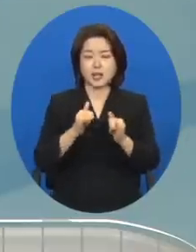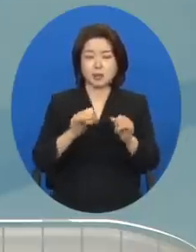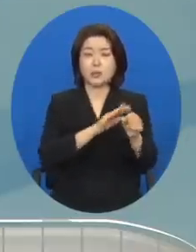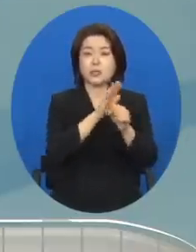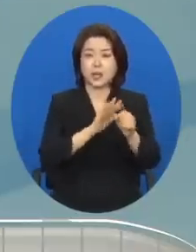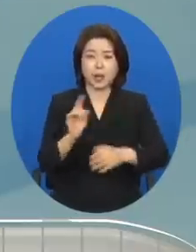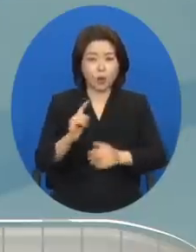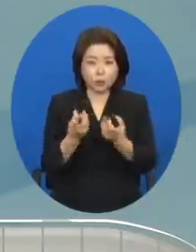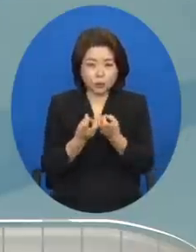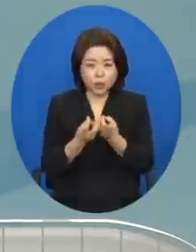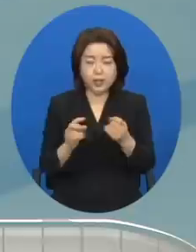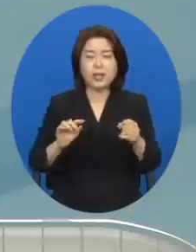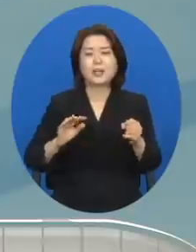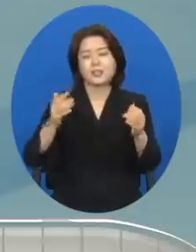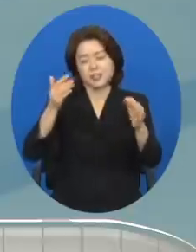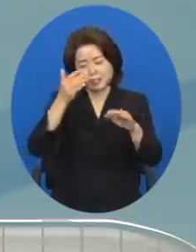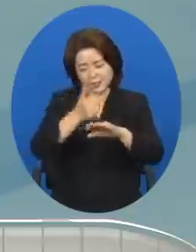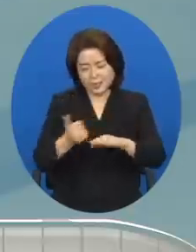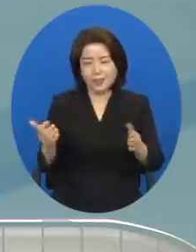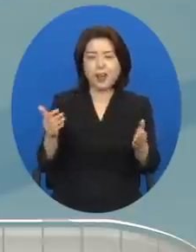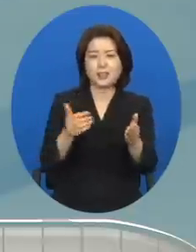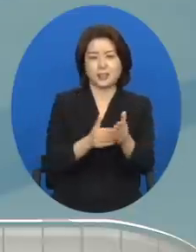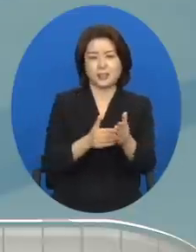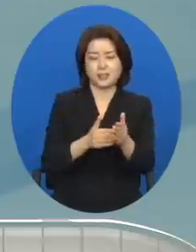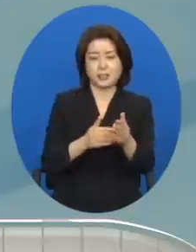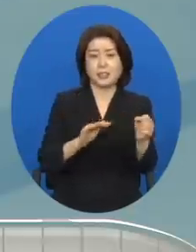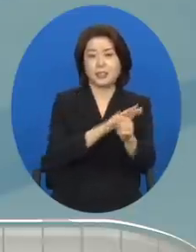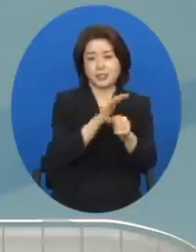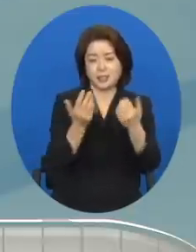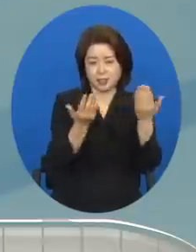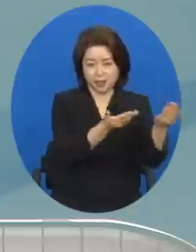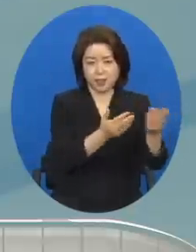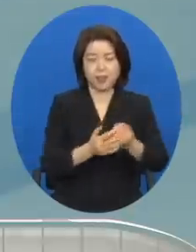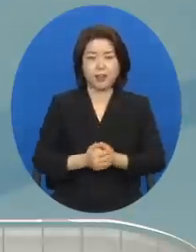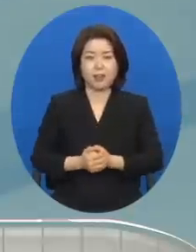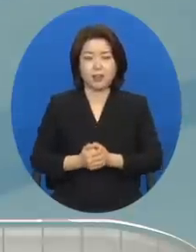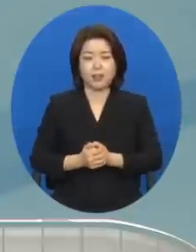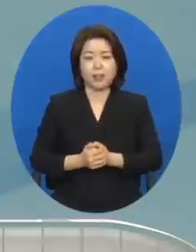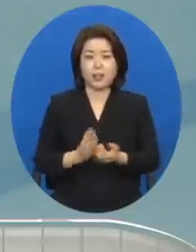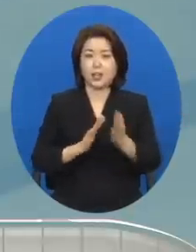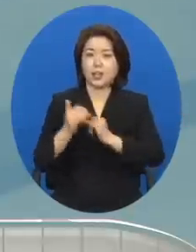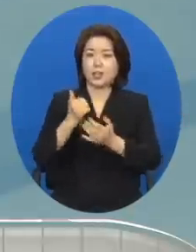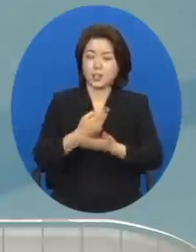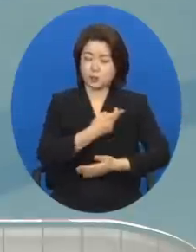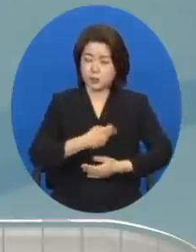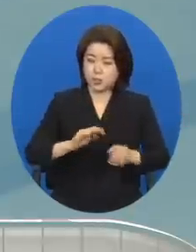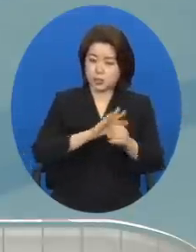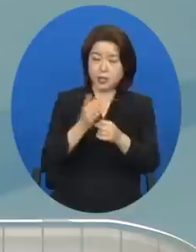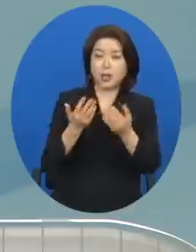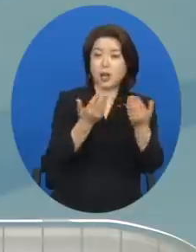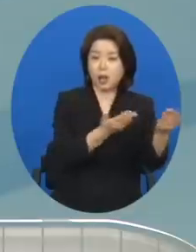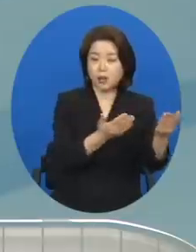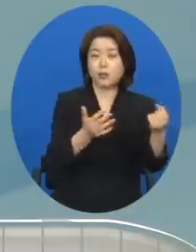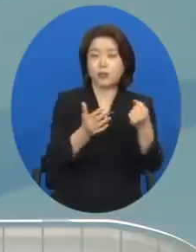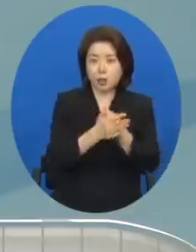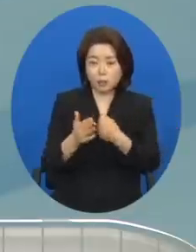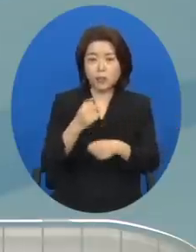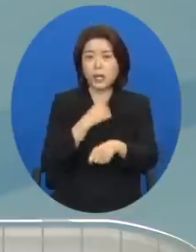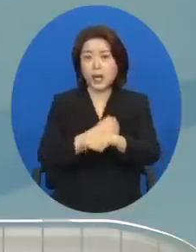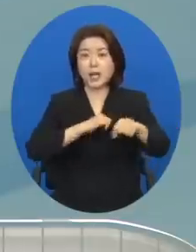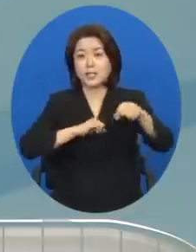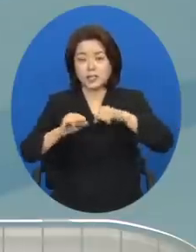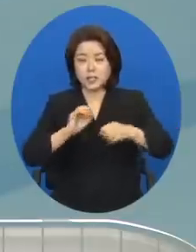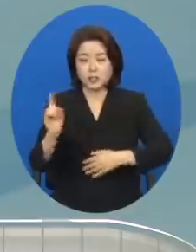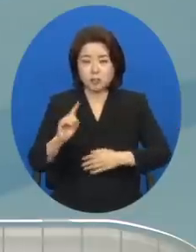끝까지 사랑하셨다. 예수님이 이렇게 제자들을 사랑하시는 그것 때문에 하신 일이 성찬이고